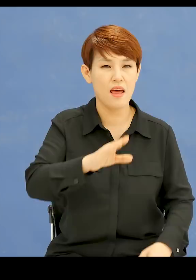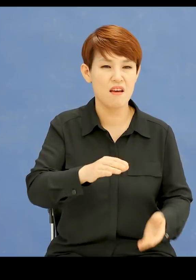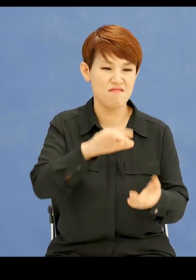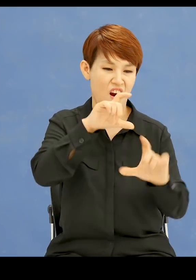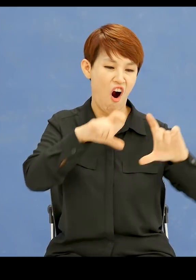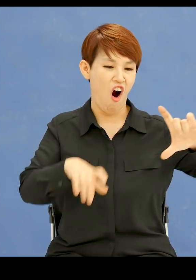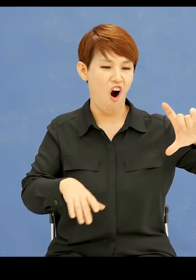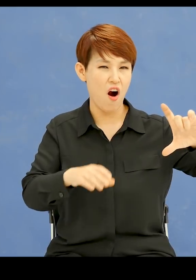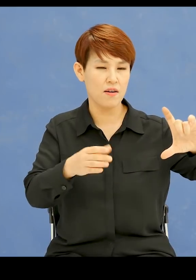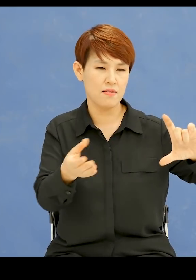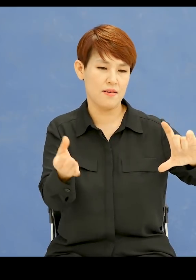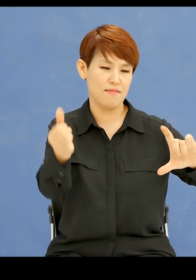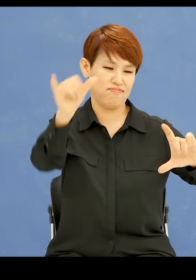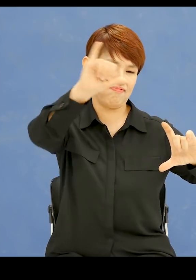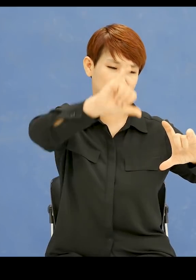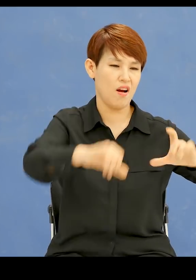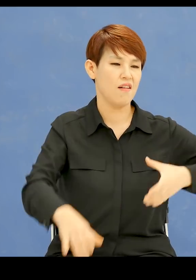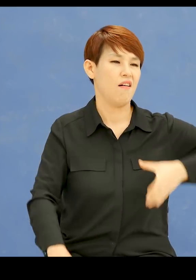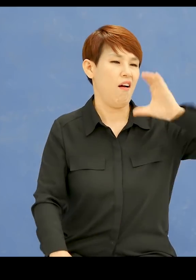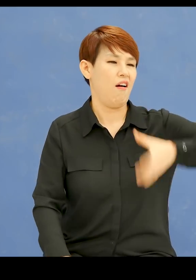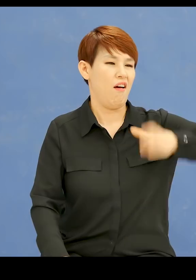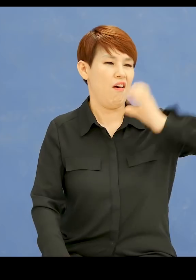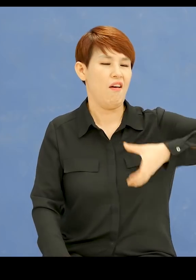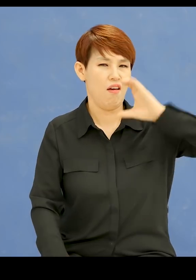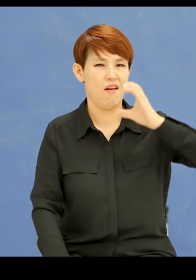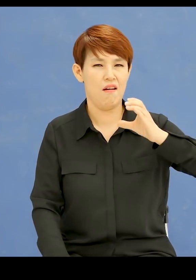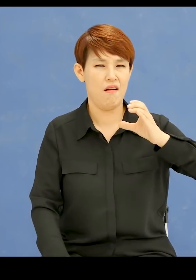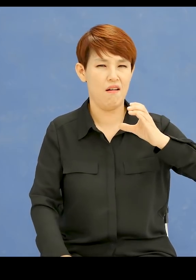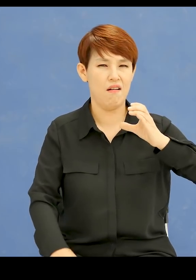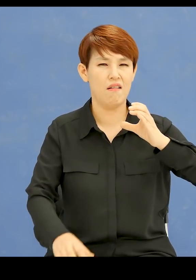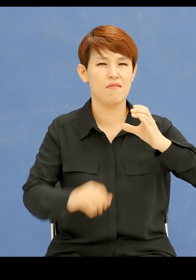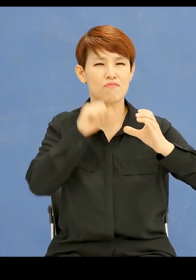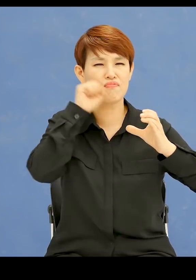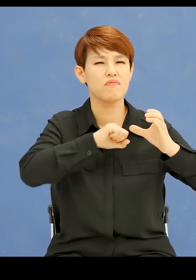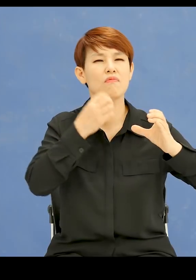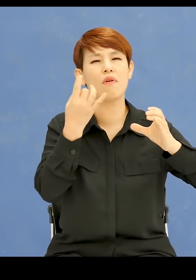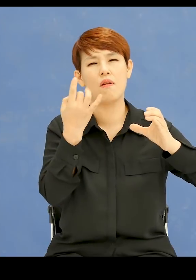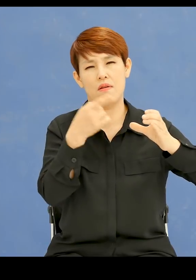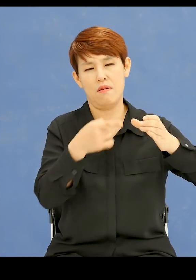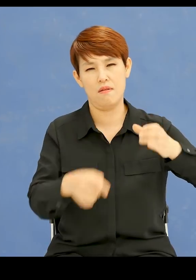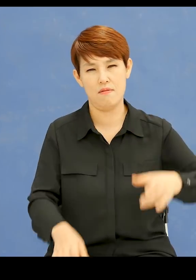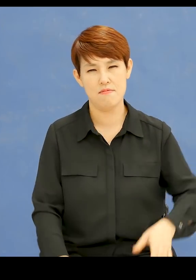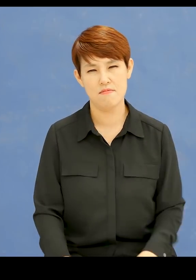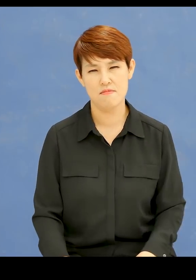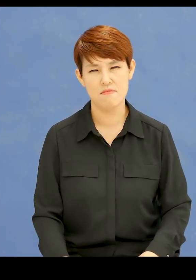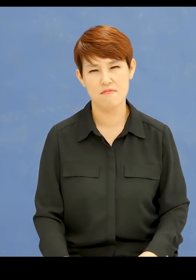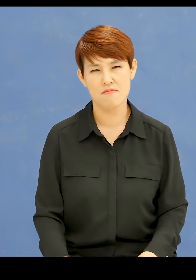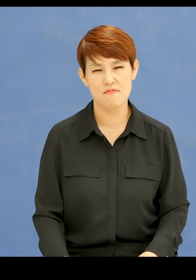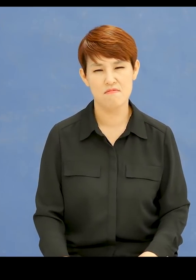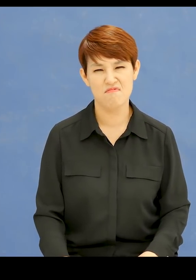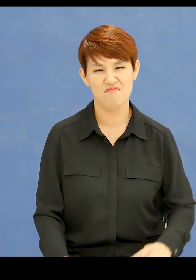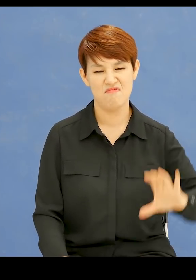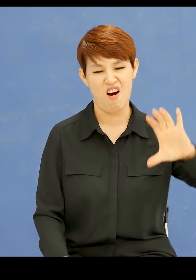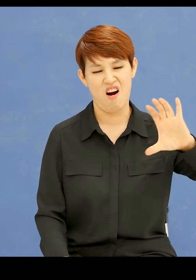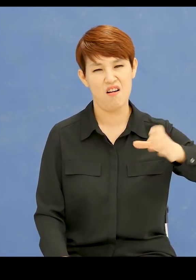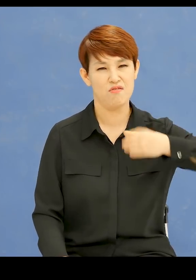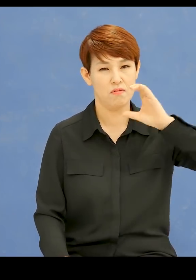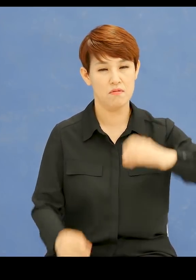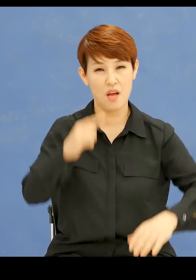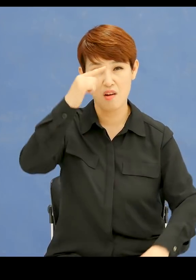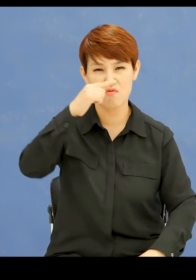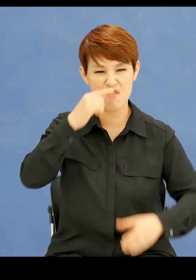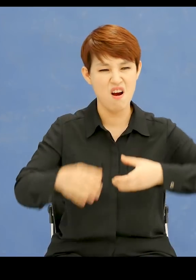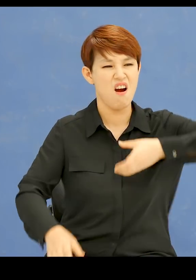기억으로 소주를 저희 어머니는 소주잔에 드신 걸 본 적이 없어요. 글라스에. 맥주 글라스에다가 소주를 드셨던 것 같아요. 그리고 양주도